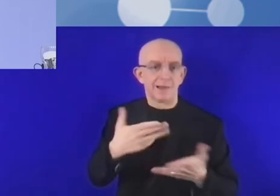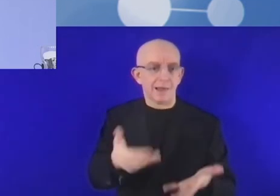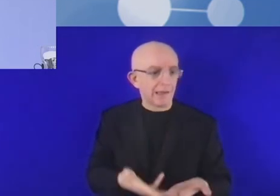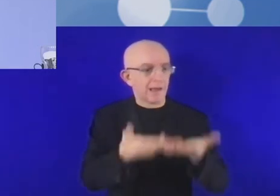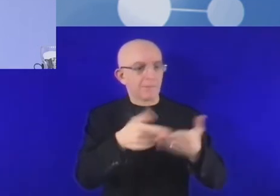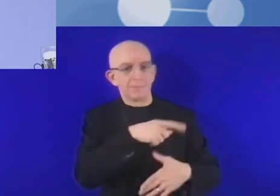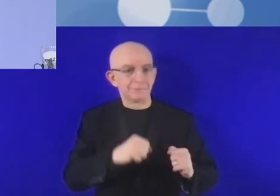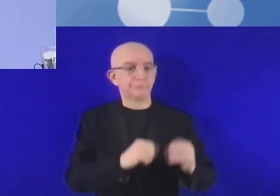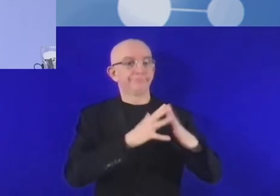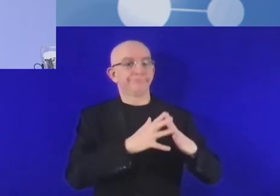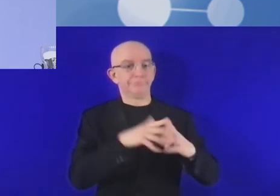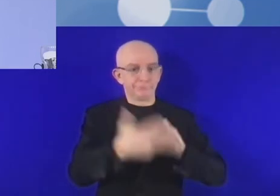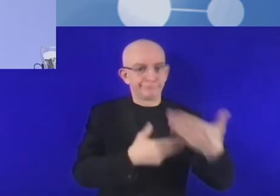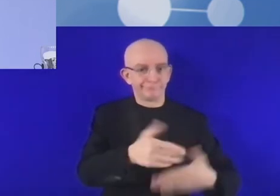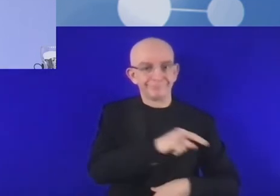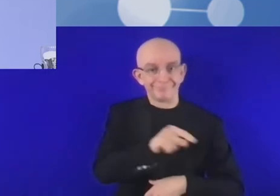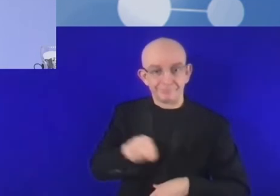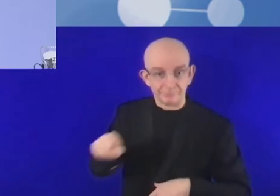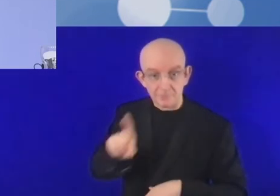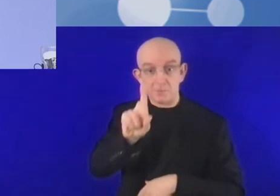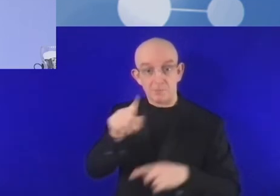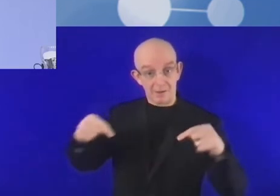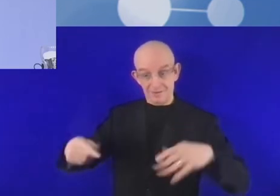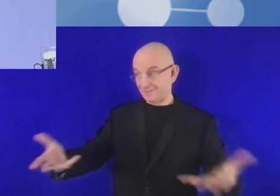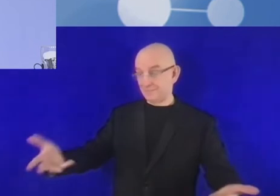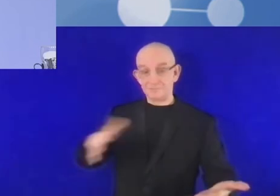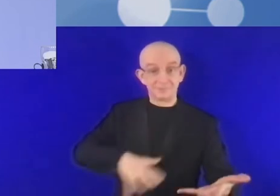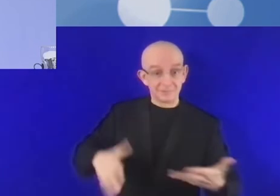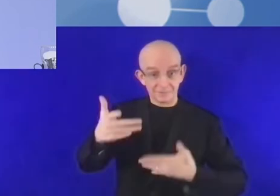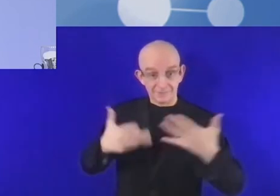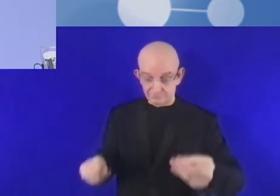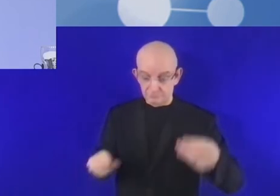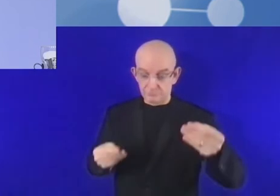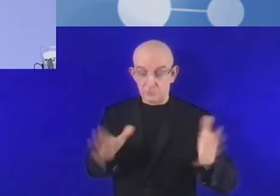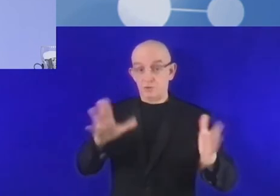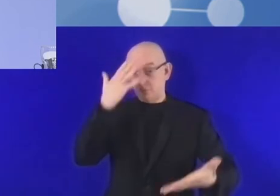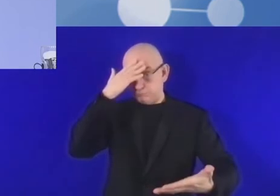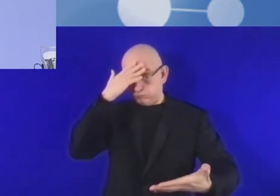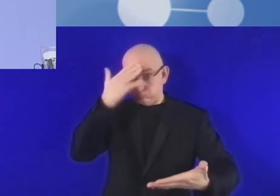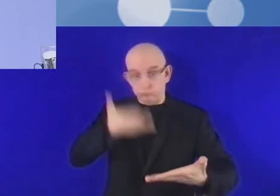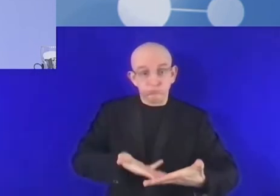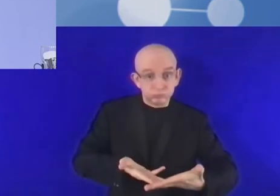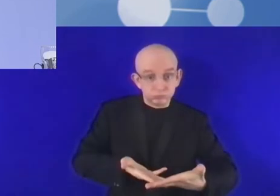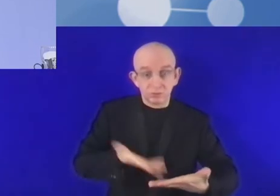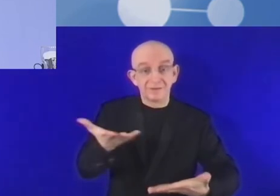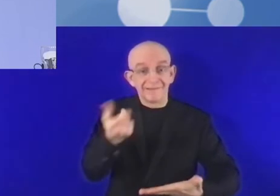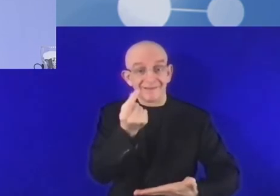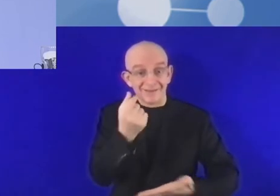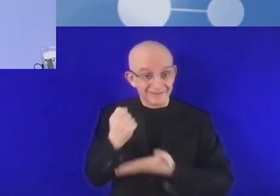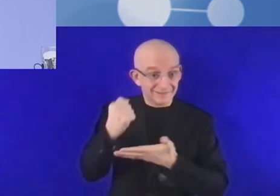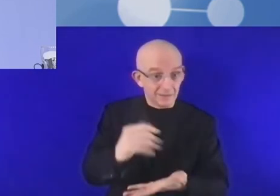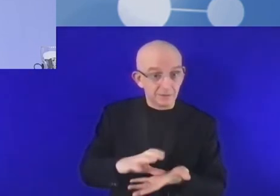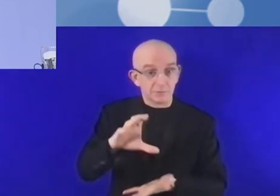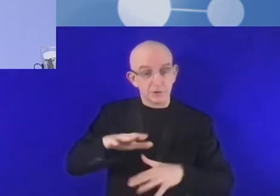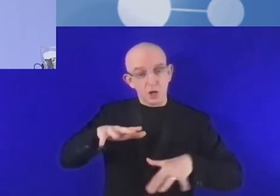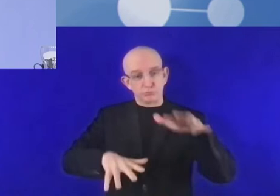步。比方说这个风险基金比较普遍，容易获得。